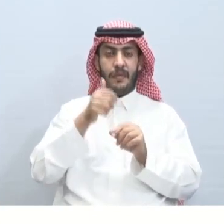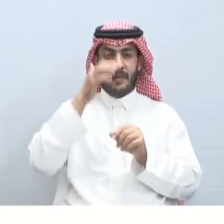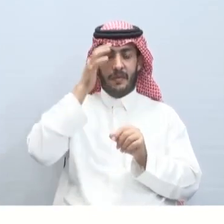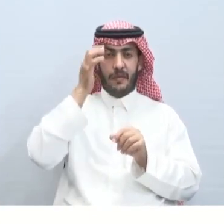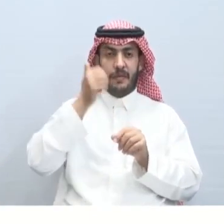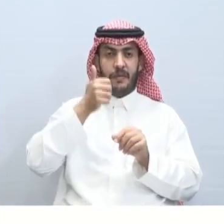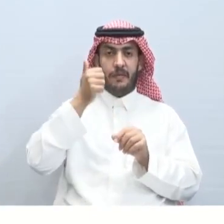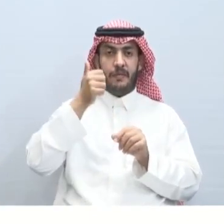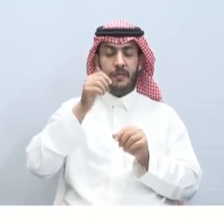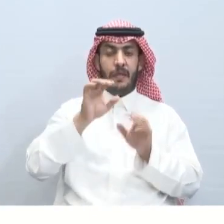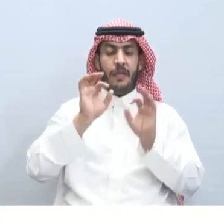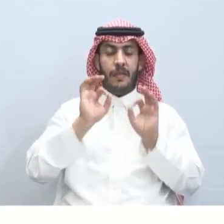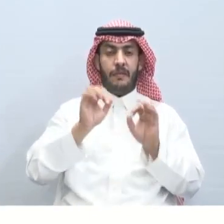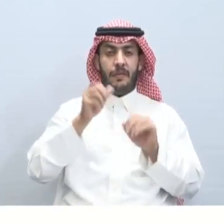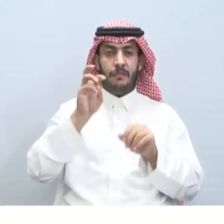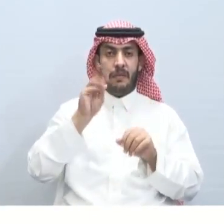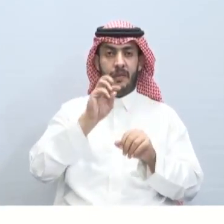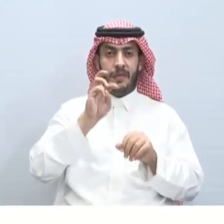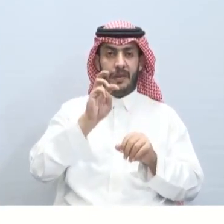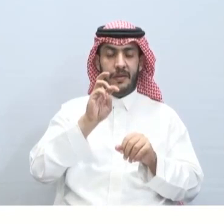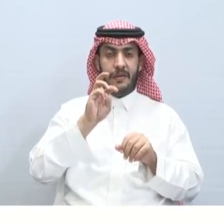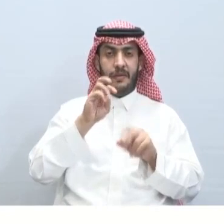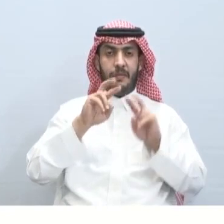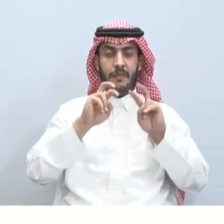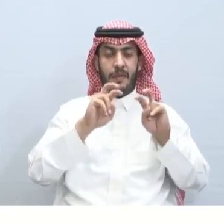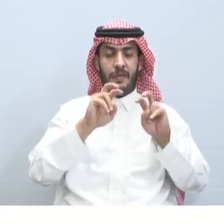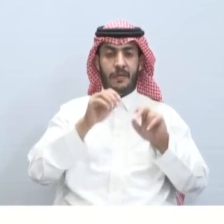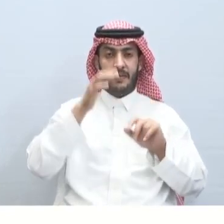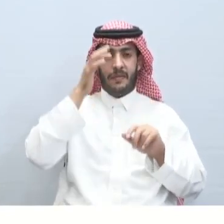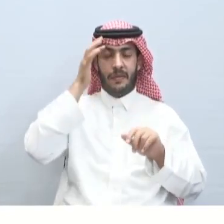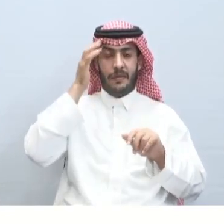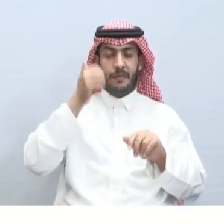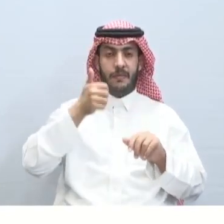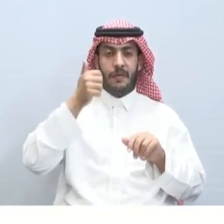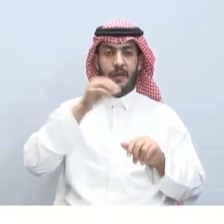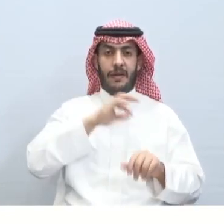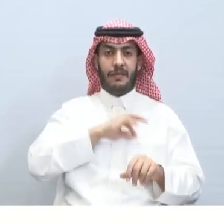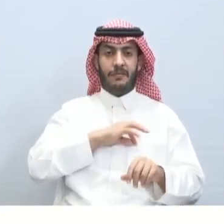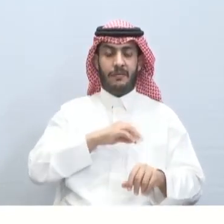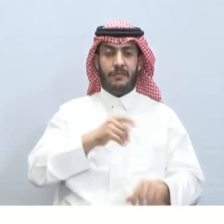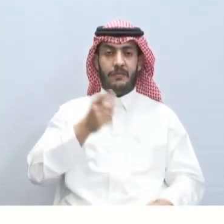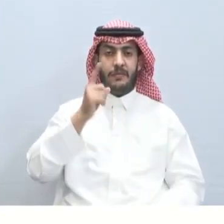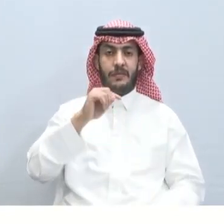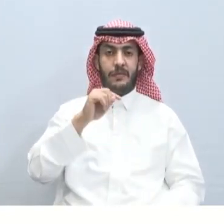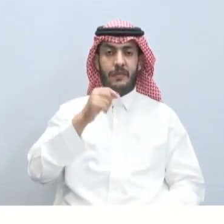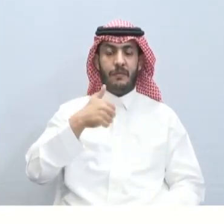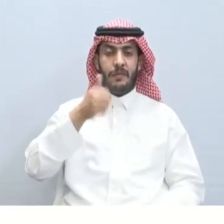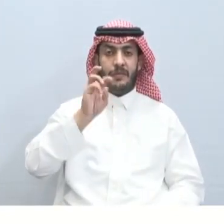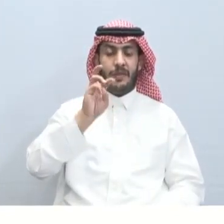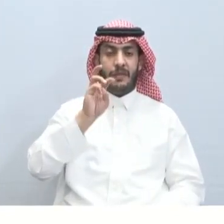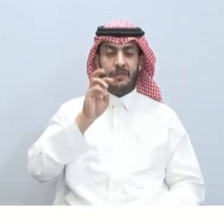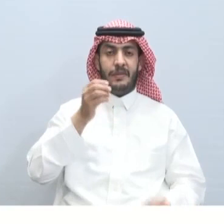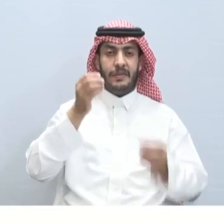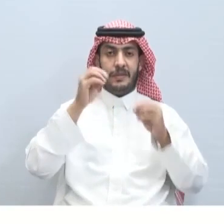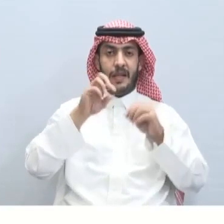الاكبر من الطبيعي ان الشركات تبحث عن الفرصه الاكبر لتحقيق الربح والتي تمكن الشركه من